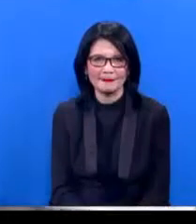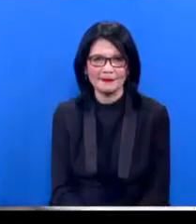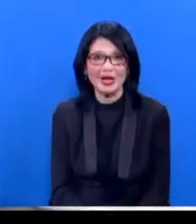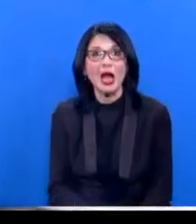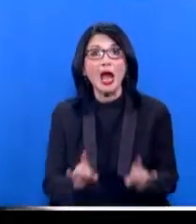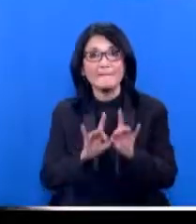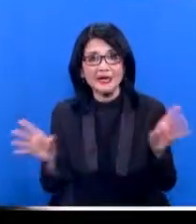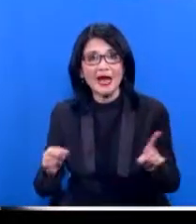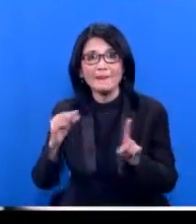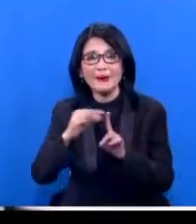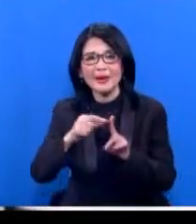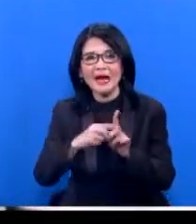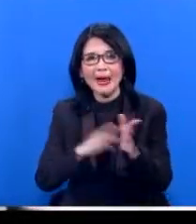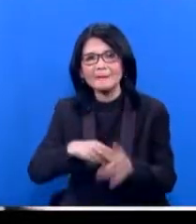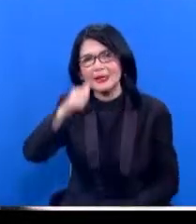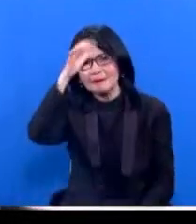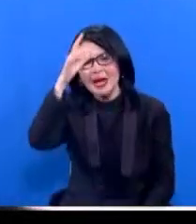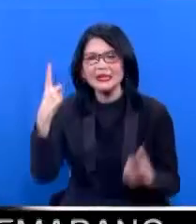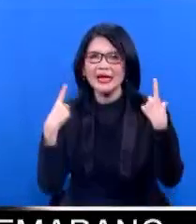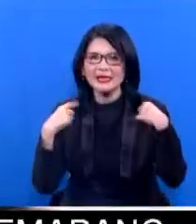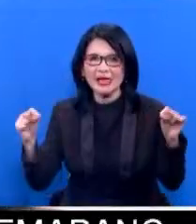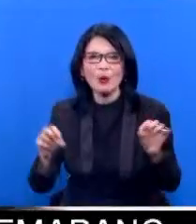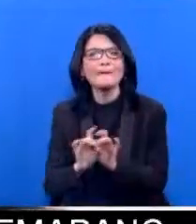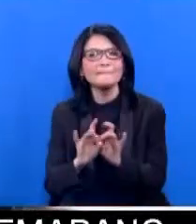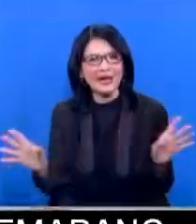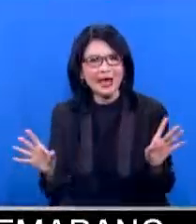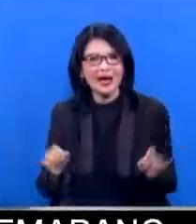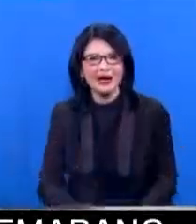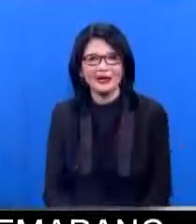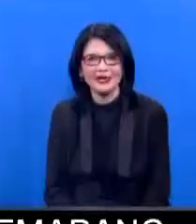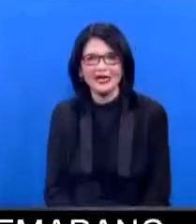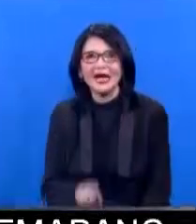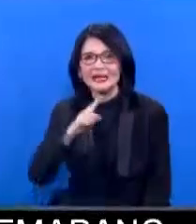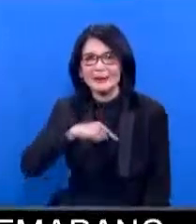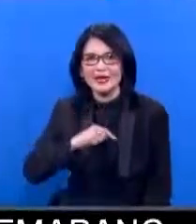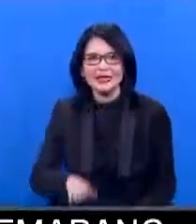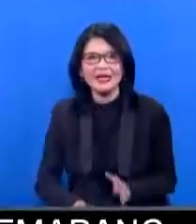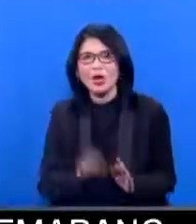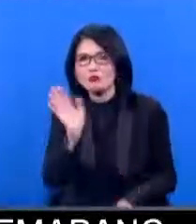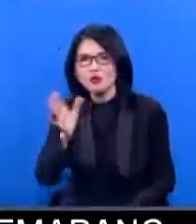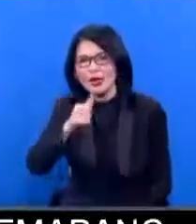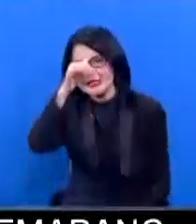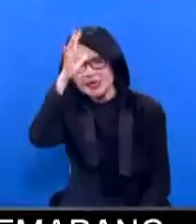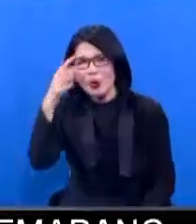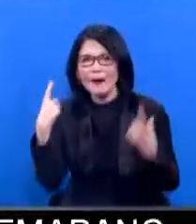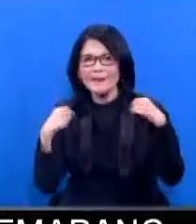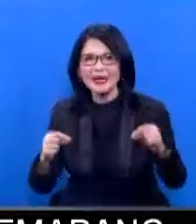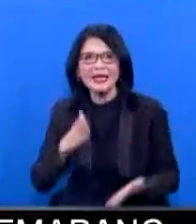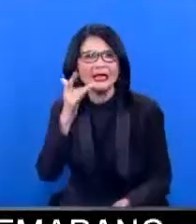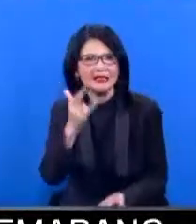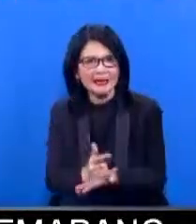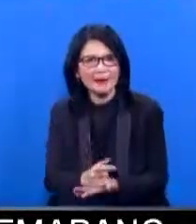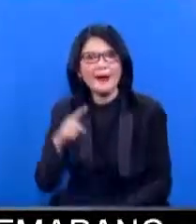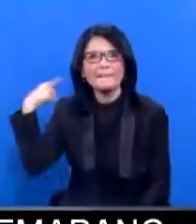Berbeda dengan PPKM di Jawa dan Bali yang dilakukan selama 2 minggu sekali, PPKM di luar Jawa-Bali ditetapkan pemerintah bersama